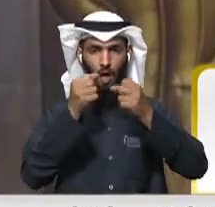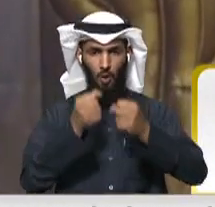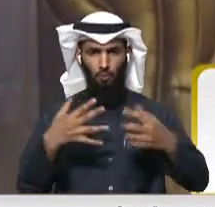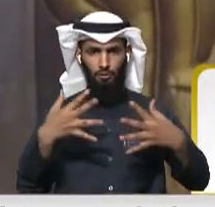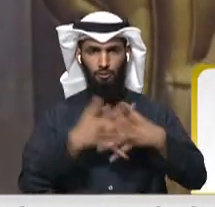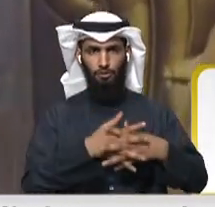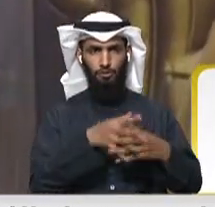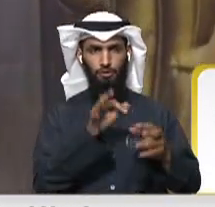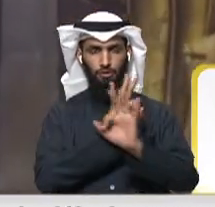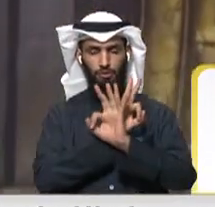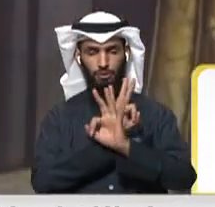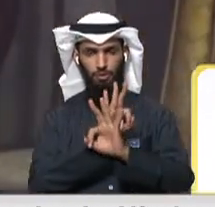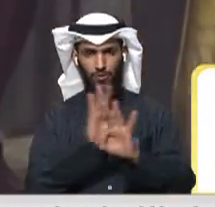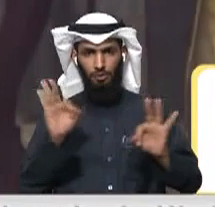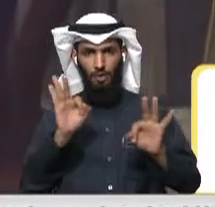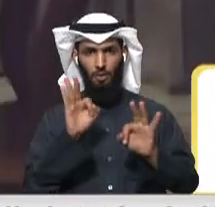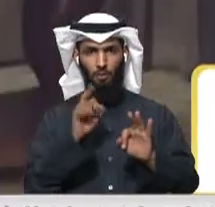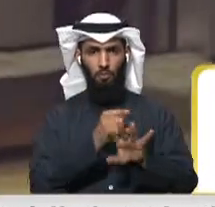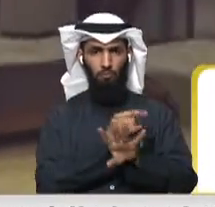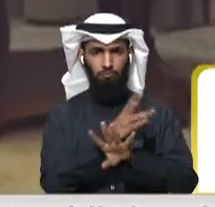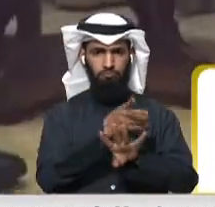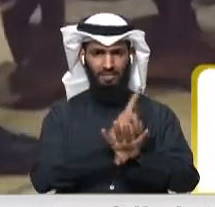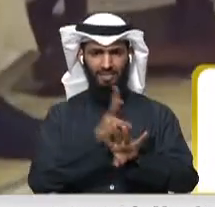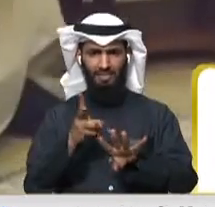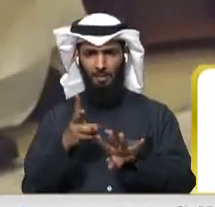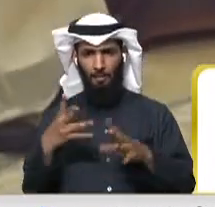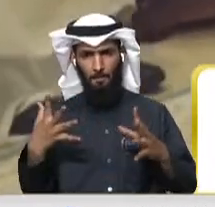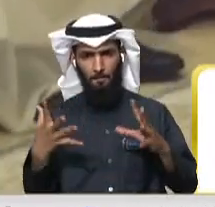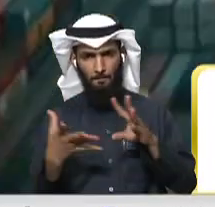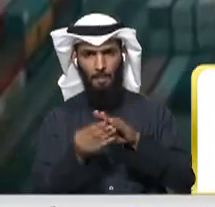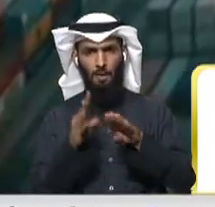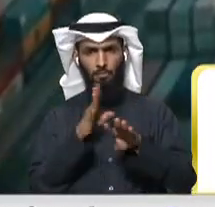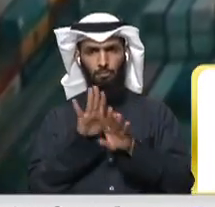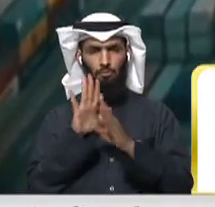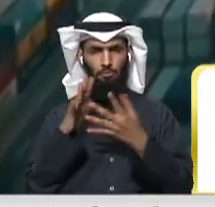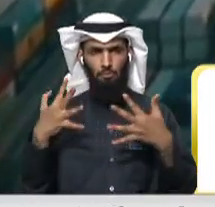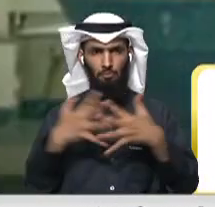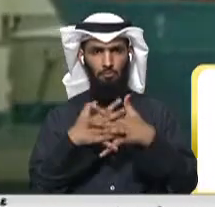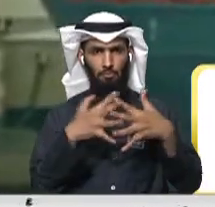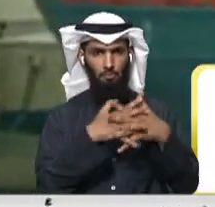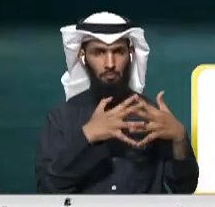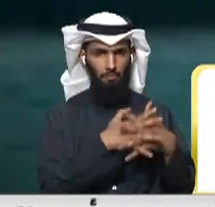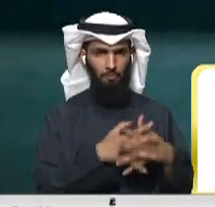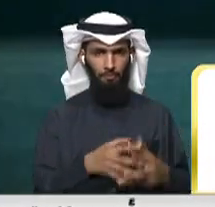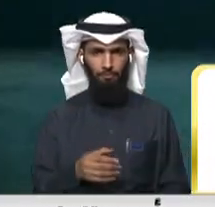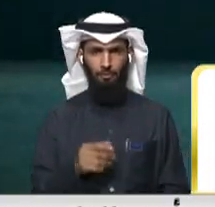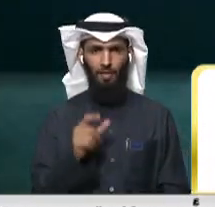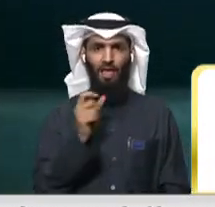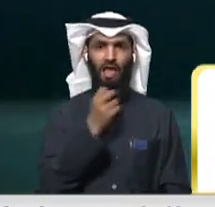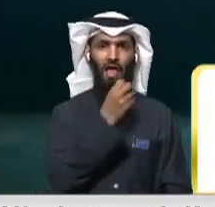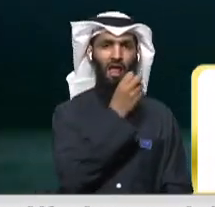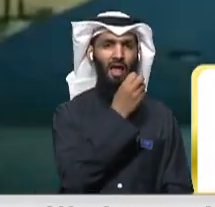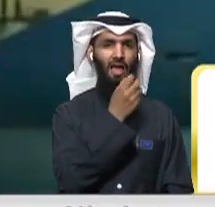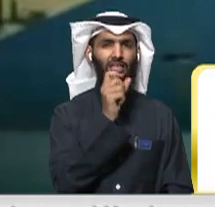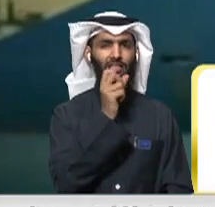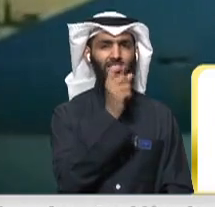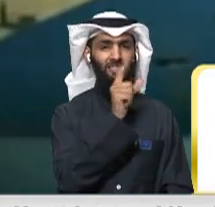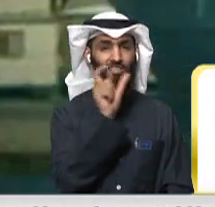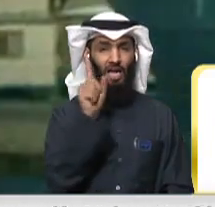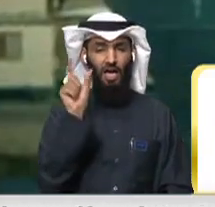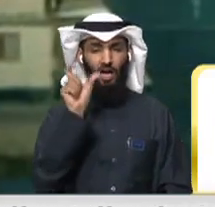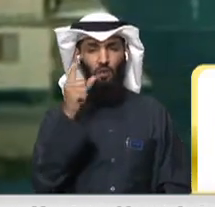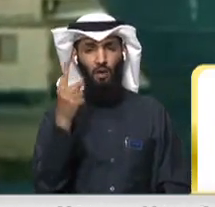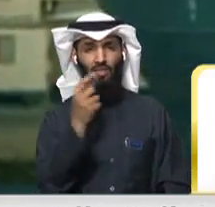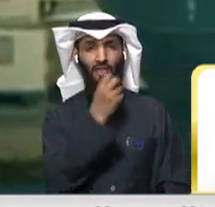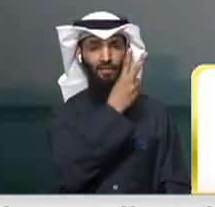وتكامل في مختلف المجالات وفي شهر يناير عام 2020 وقعت